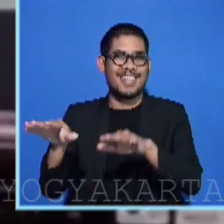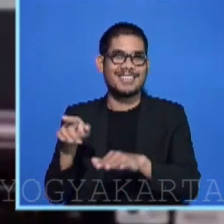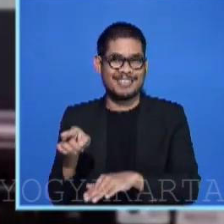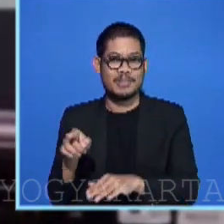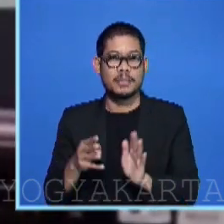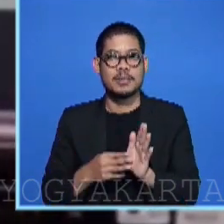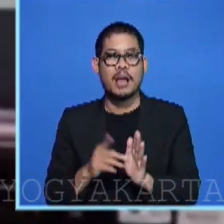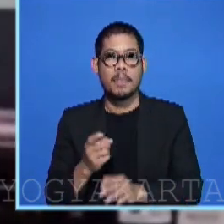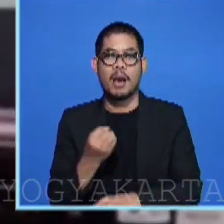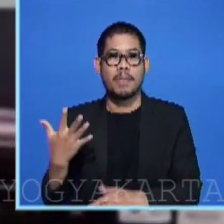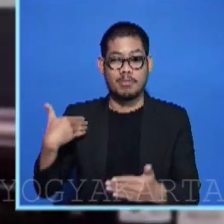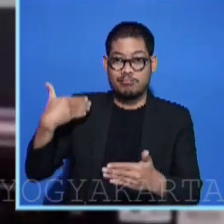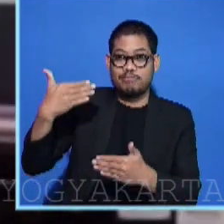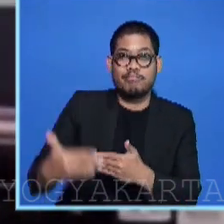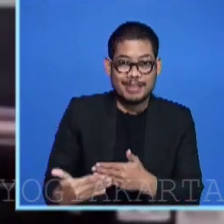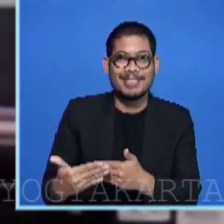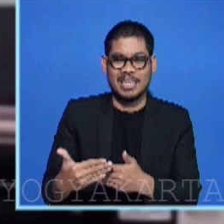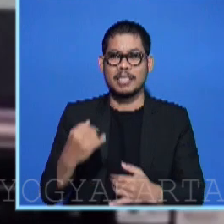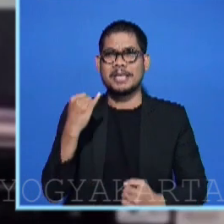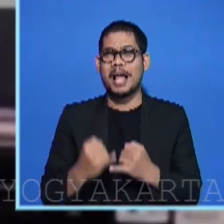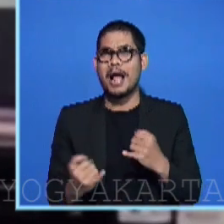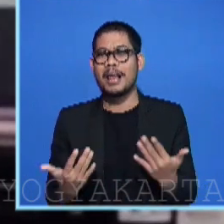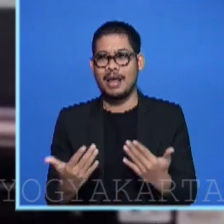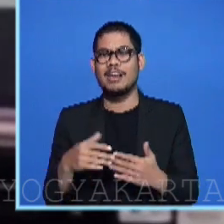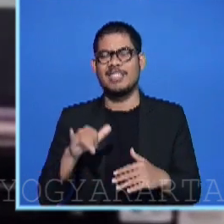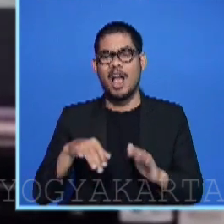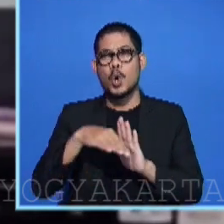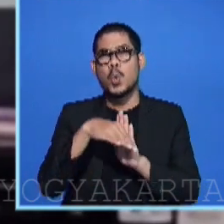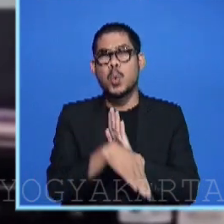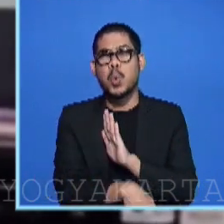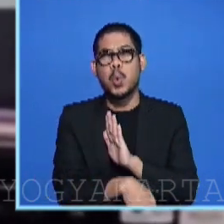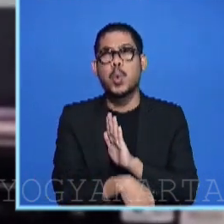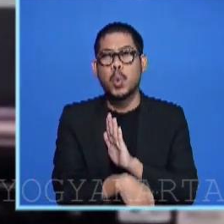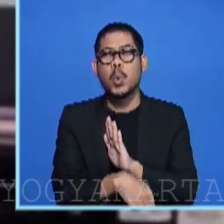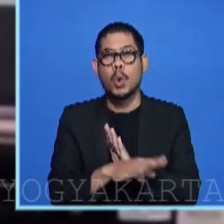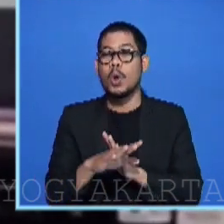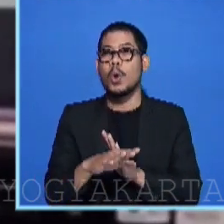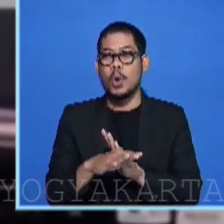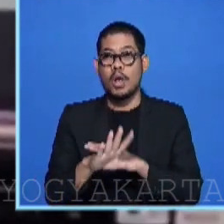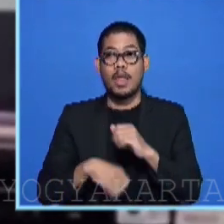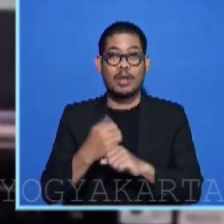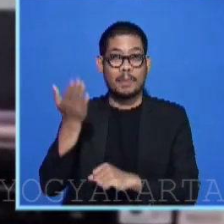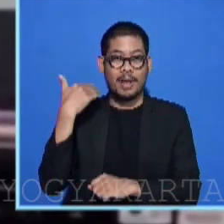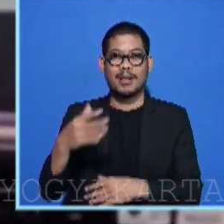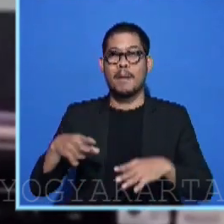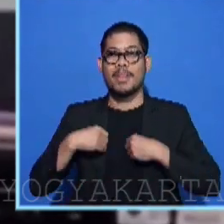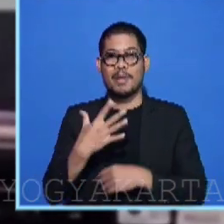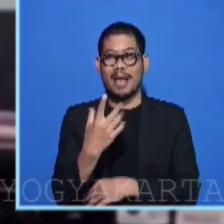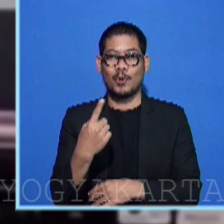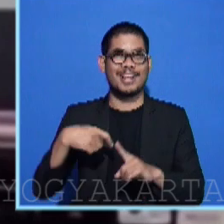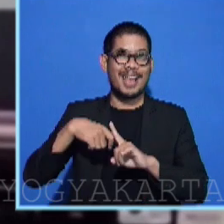beberapa tahun terakhir ini malah Mengalami penurunan tahun kemarin kita dapat 51 KK